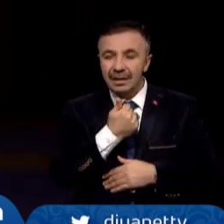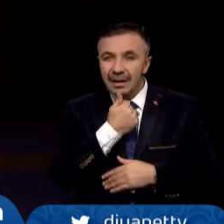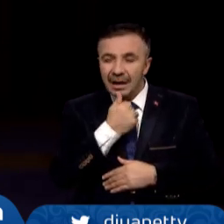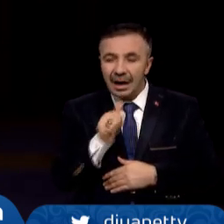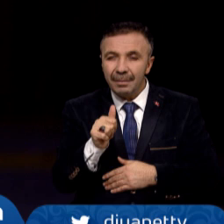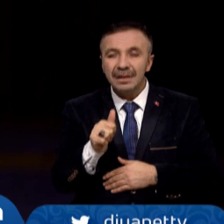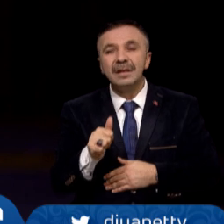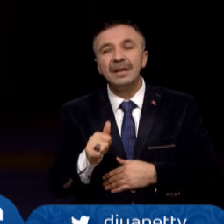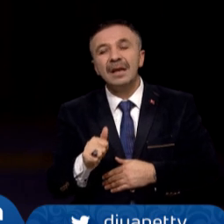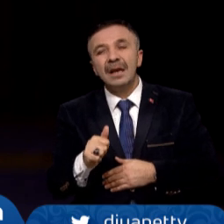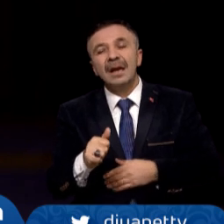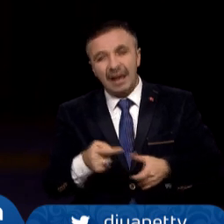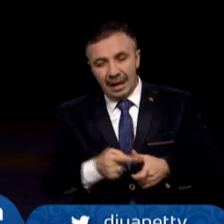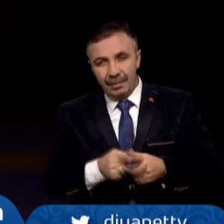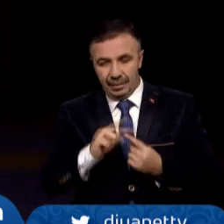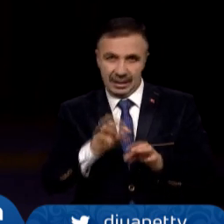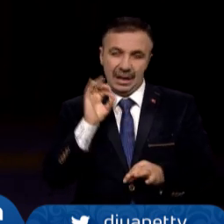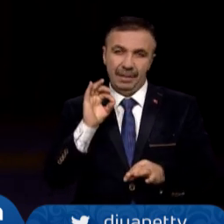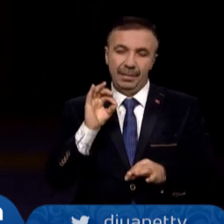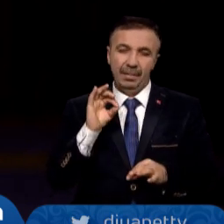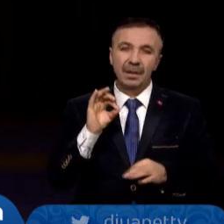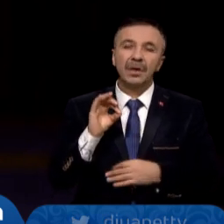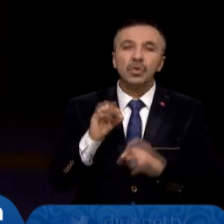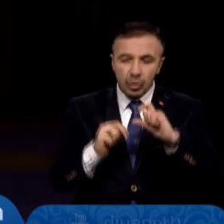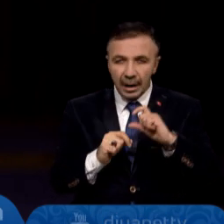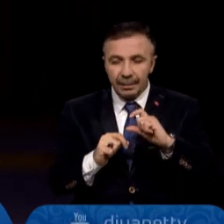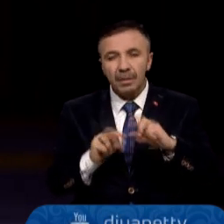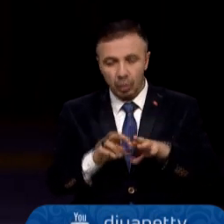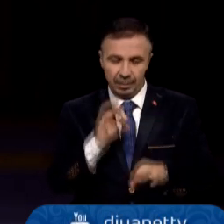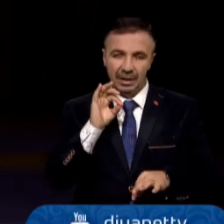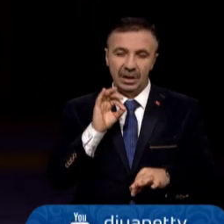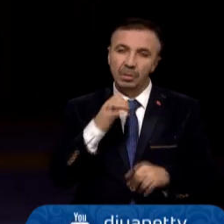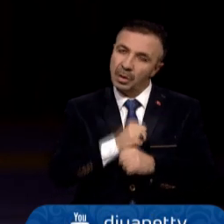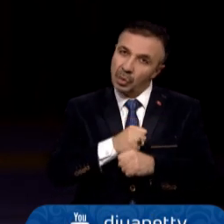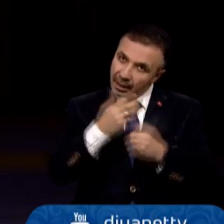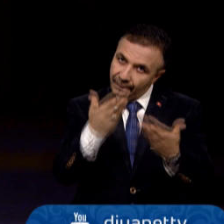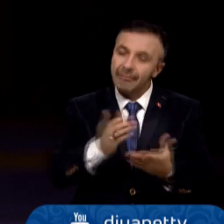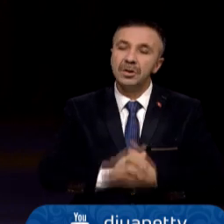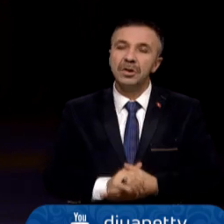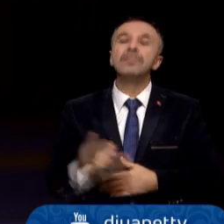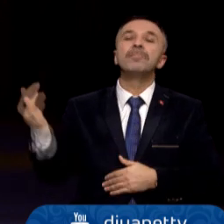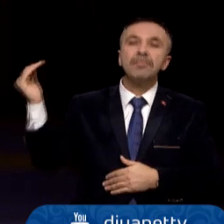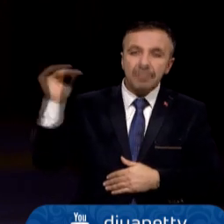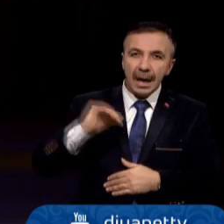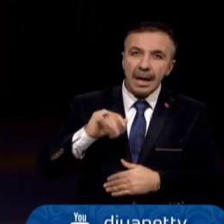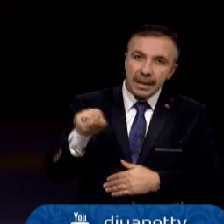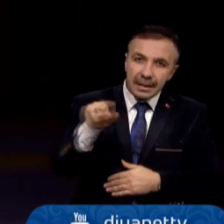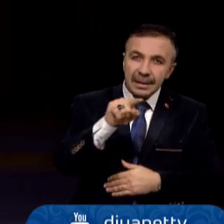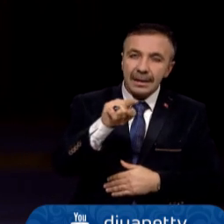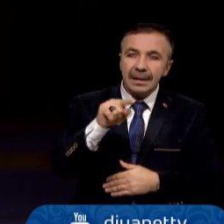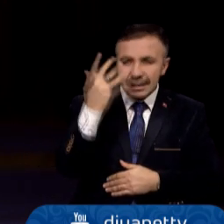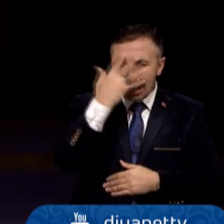Akgül bin ebi Talip ve buna benzer insanları Cübbeli bin Muti mi bunları görevlendirmiş gelin